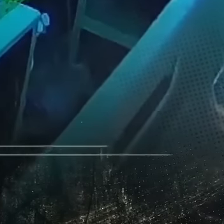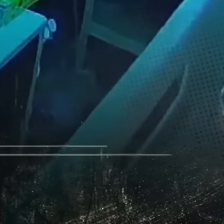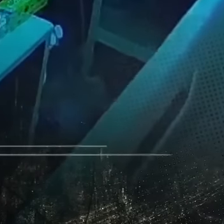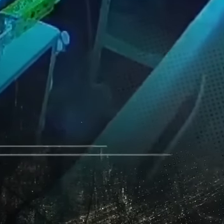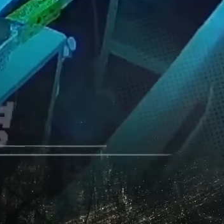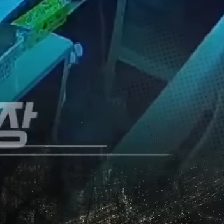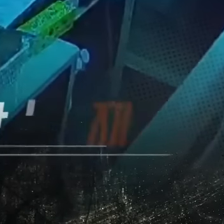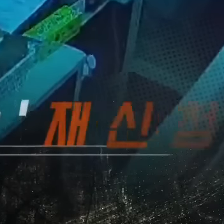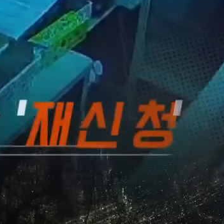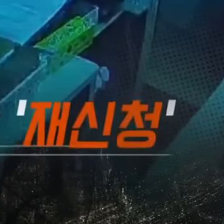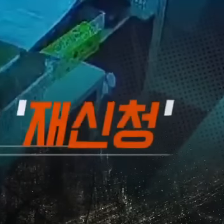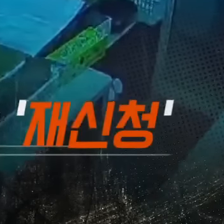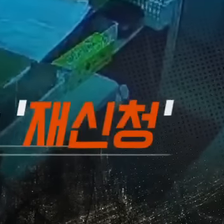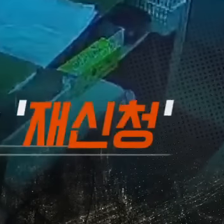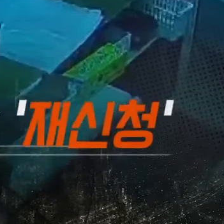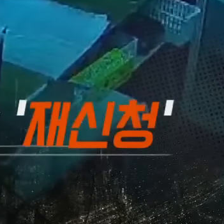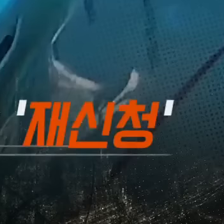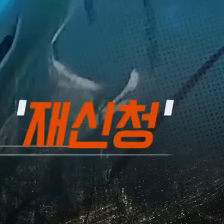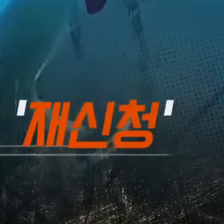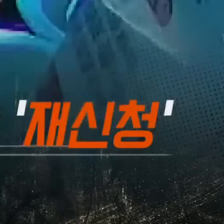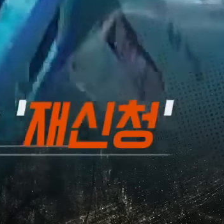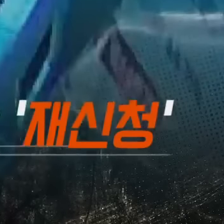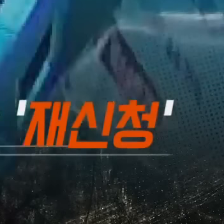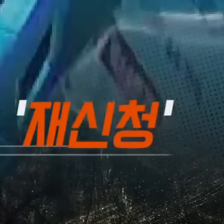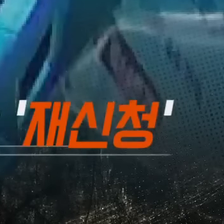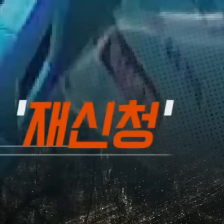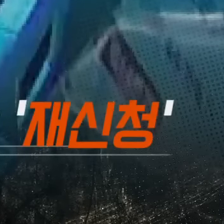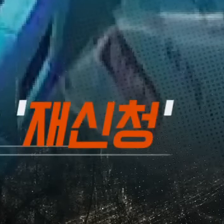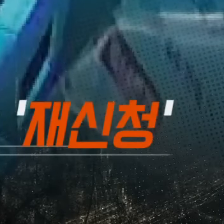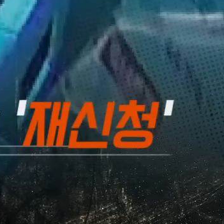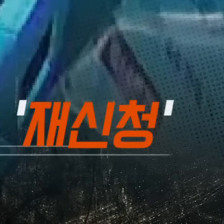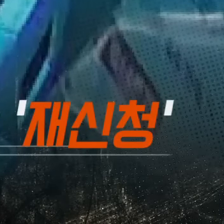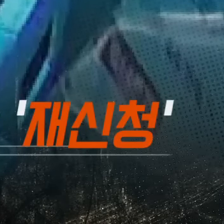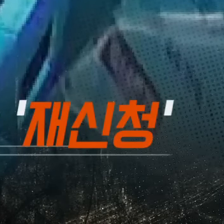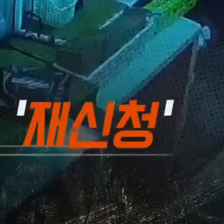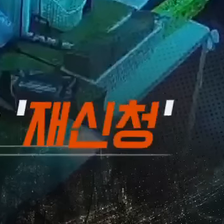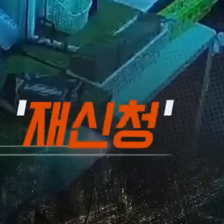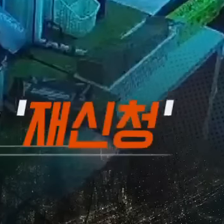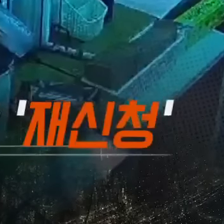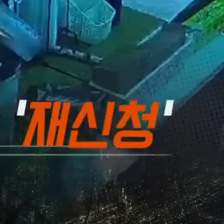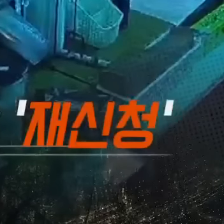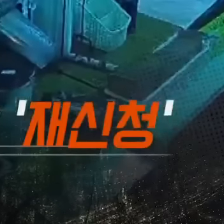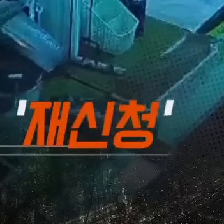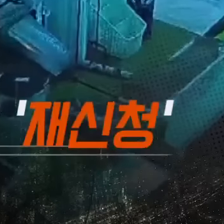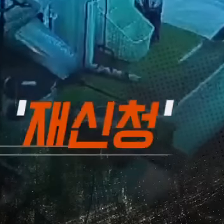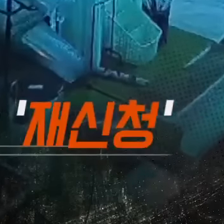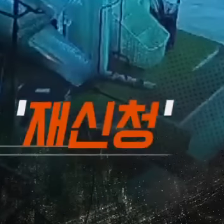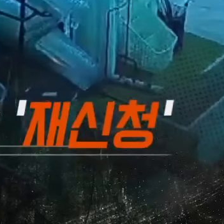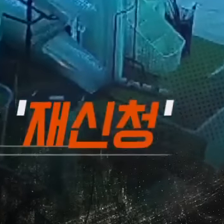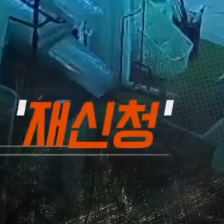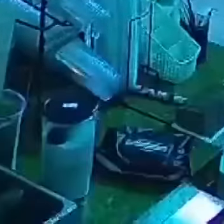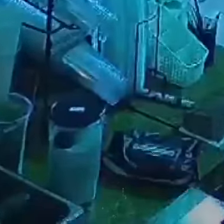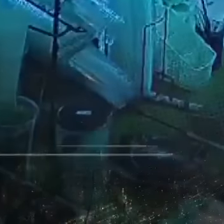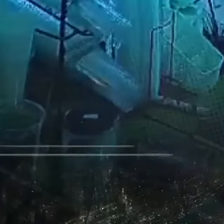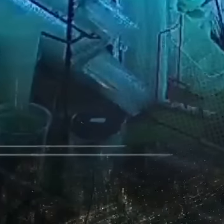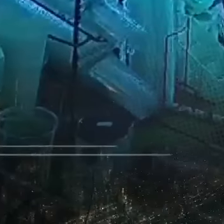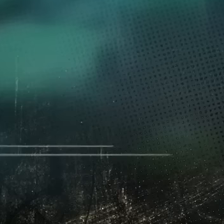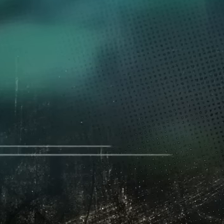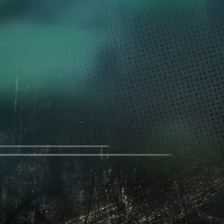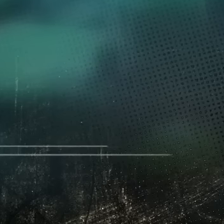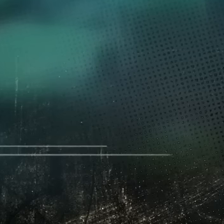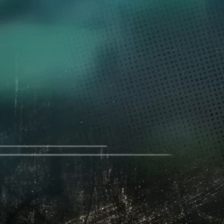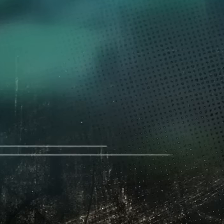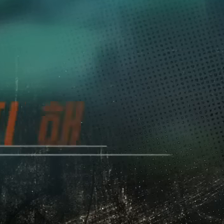경찰이 전 여자친구를 성폭행하고 스토킹한 혐의를 받고 있는 남성에 대해 구속영장을 재신청했습니다.